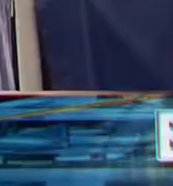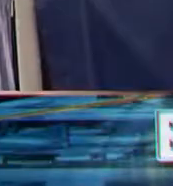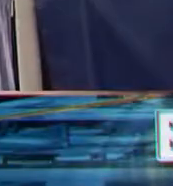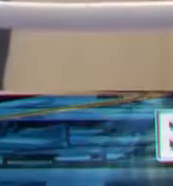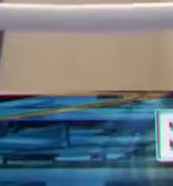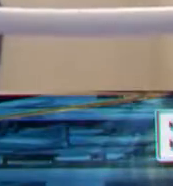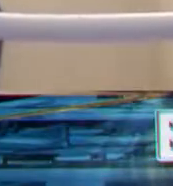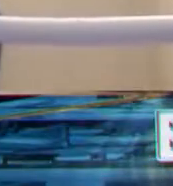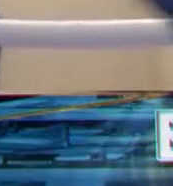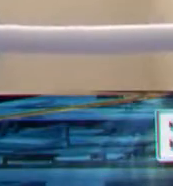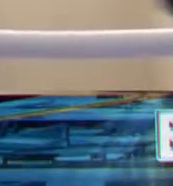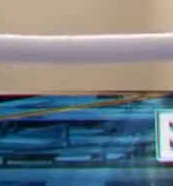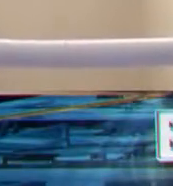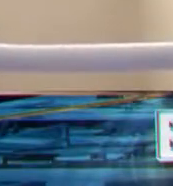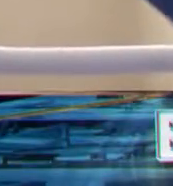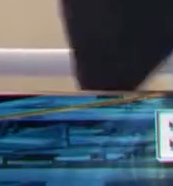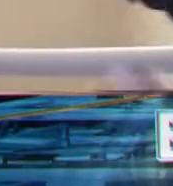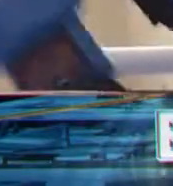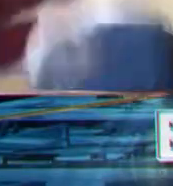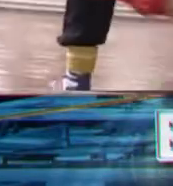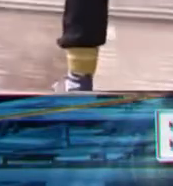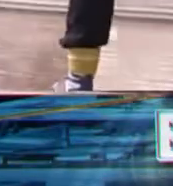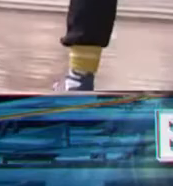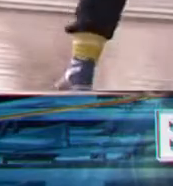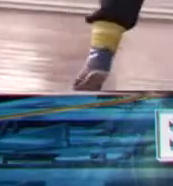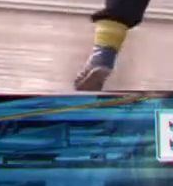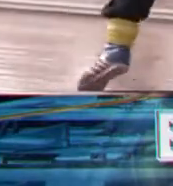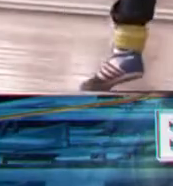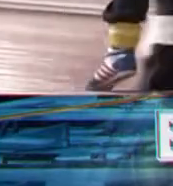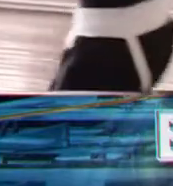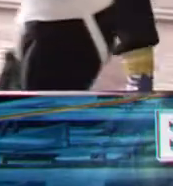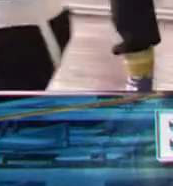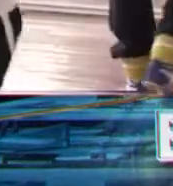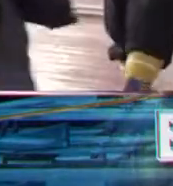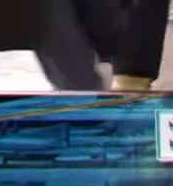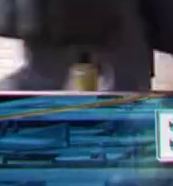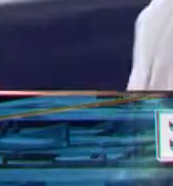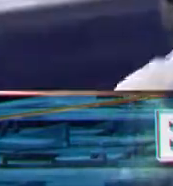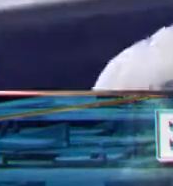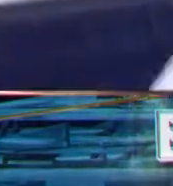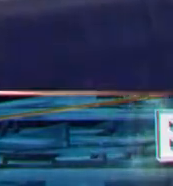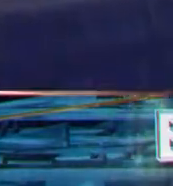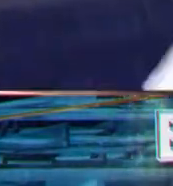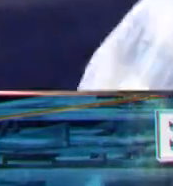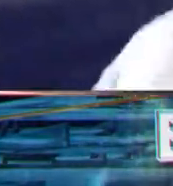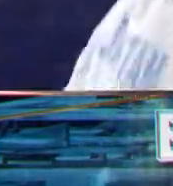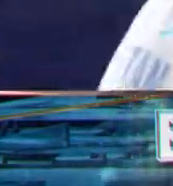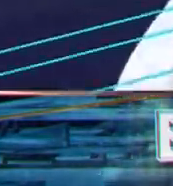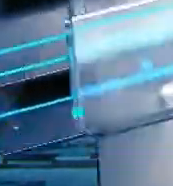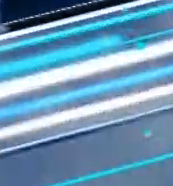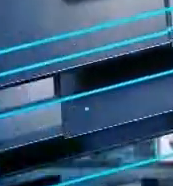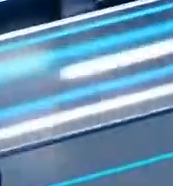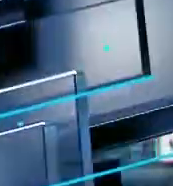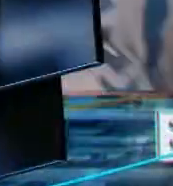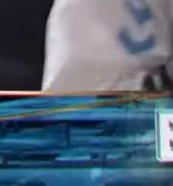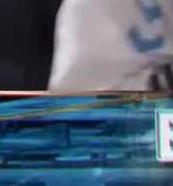Бокстан облыстың жастар құрама командасы Қазақстан чемпионатына дайындалып жатыр. Сайыс қаңтардың 18 мен 24 күндері Алматы қаласында өтеді.